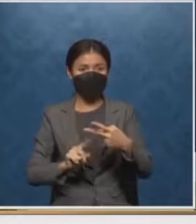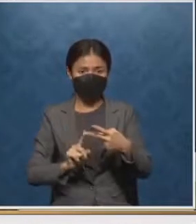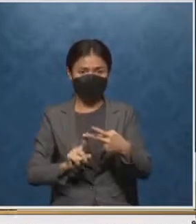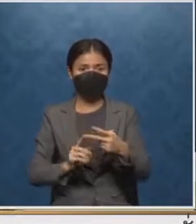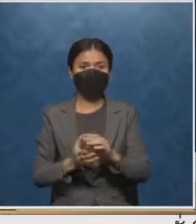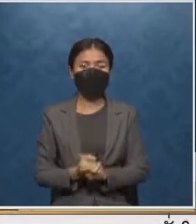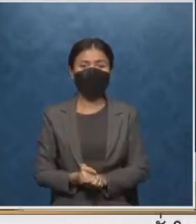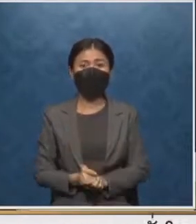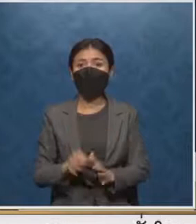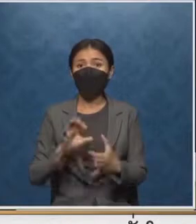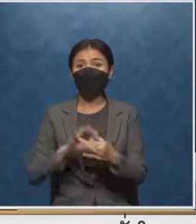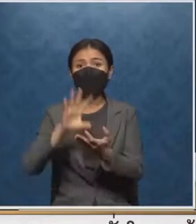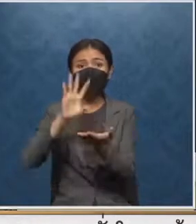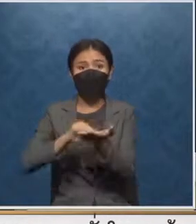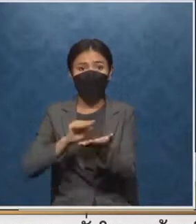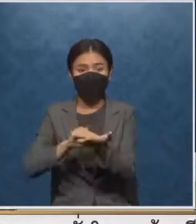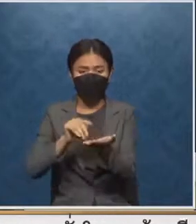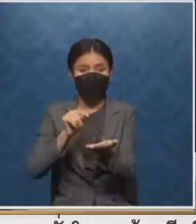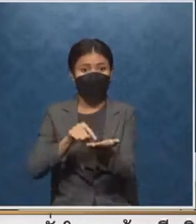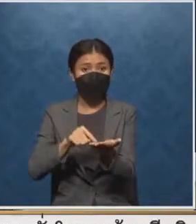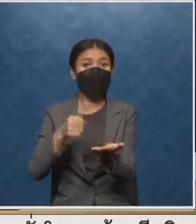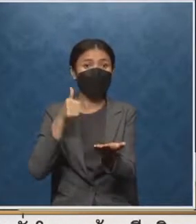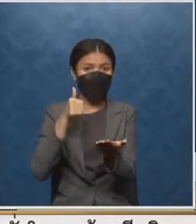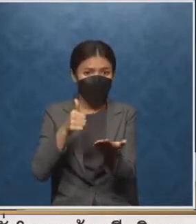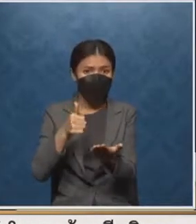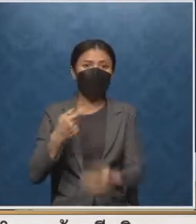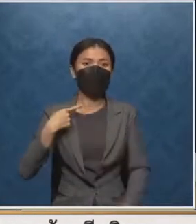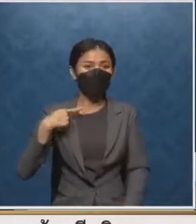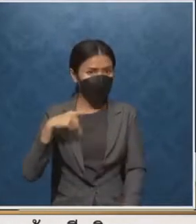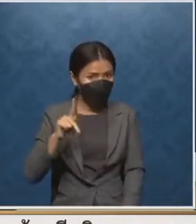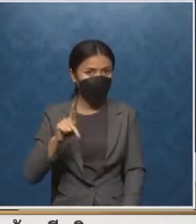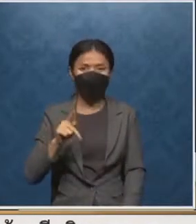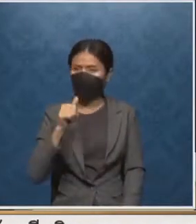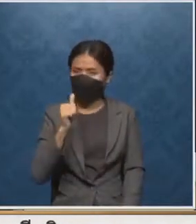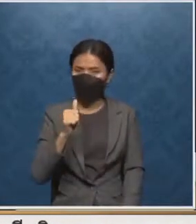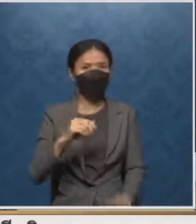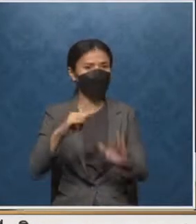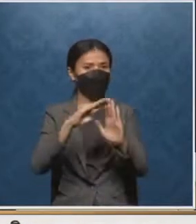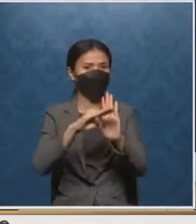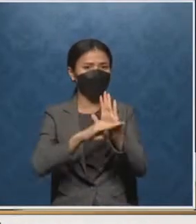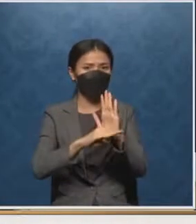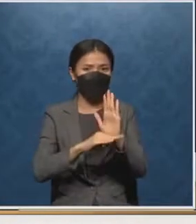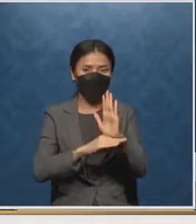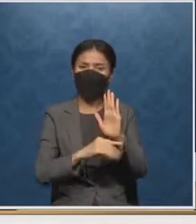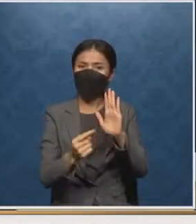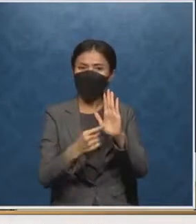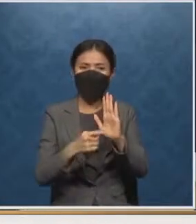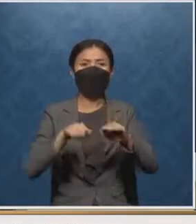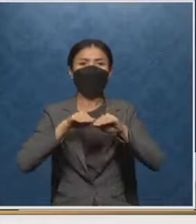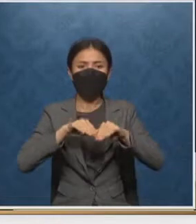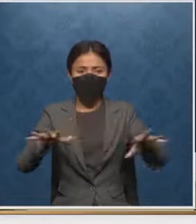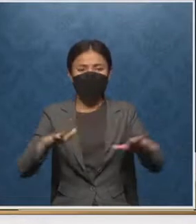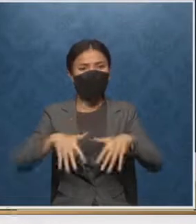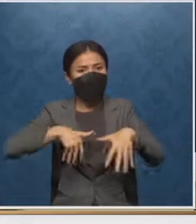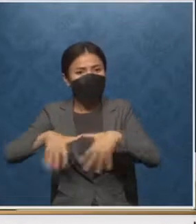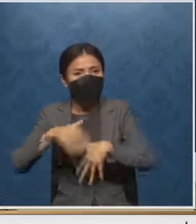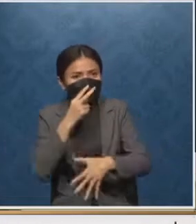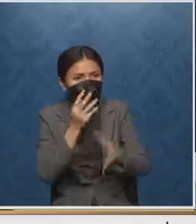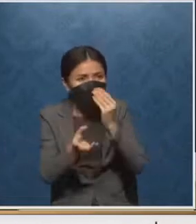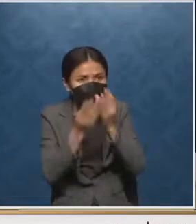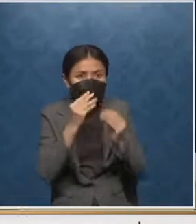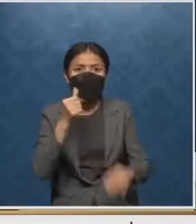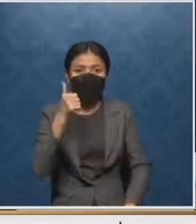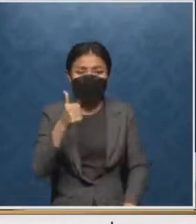งข้อมูลที่เป็นประโยชน์นะครับแล้วก็เป็นการเผยแพร่ต่างๆอย่างเช่นการปลูก